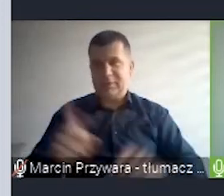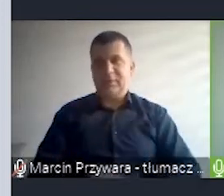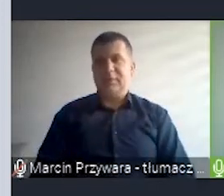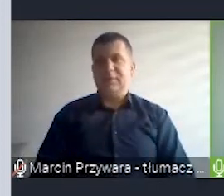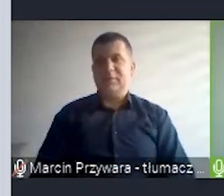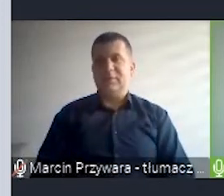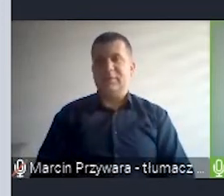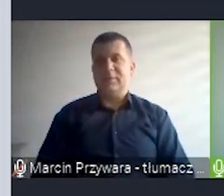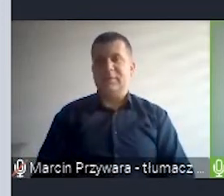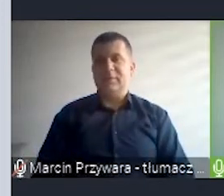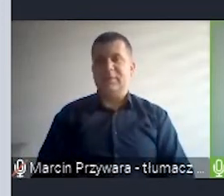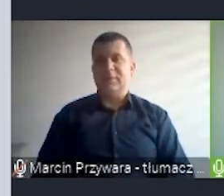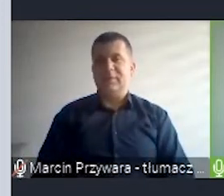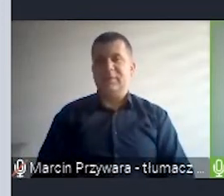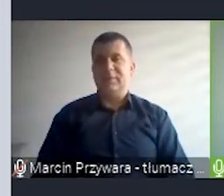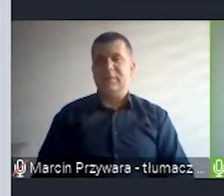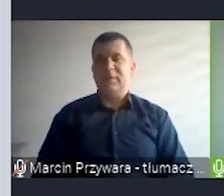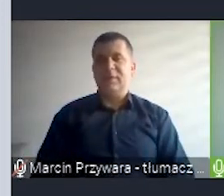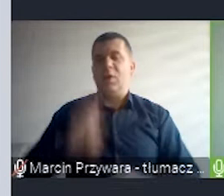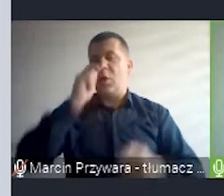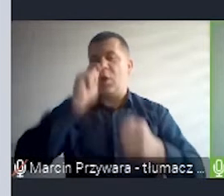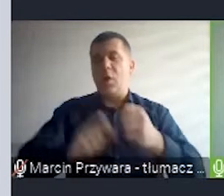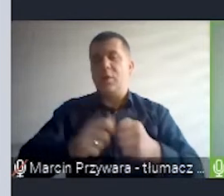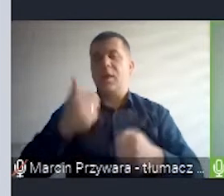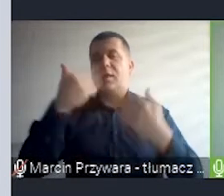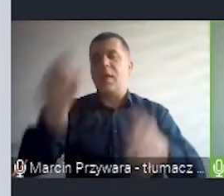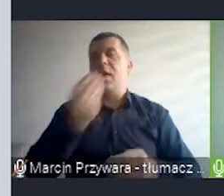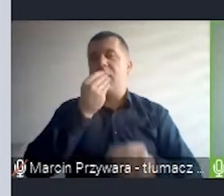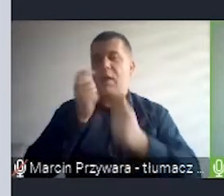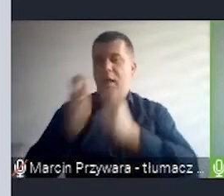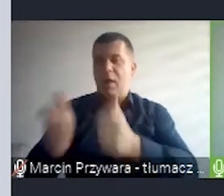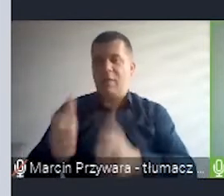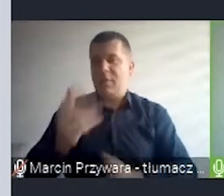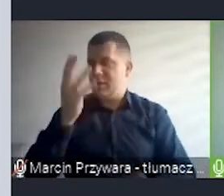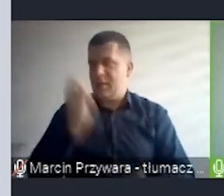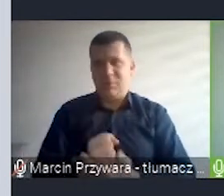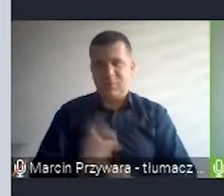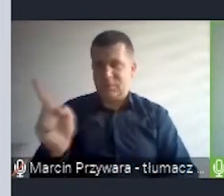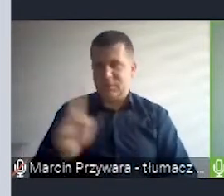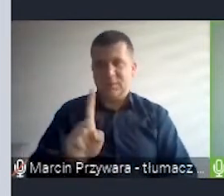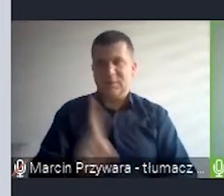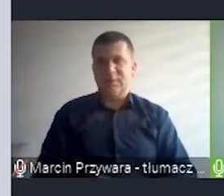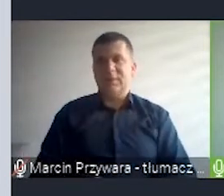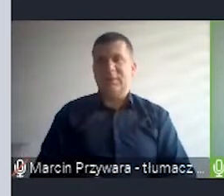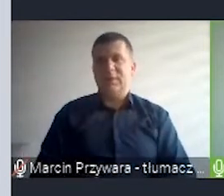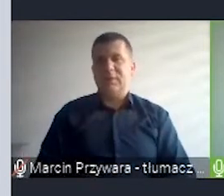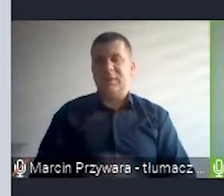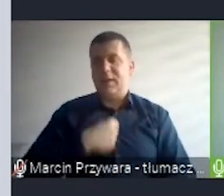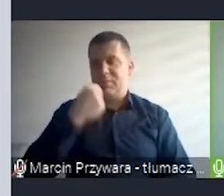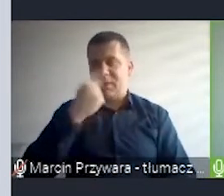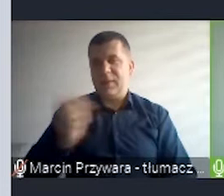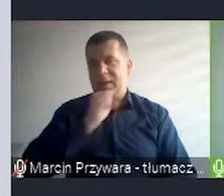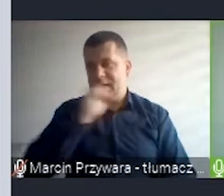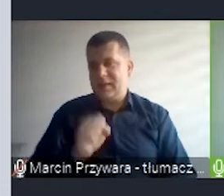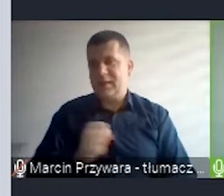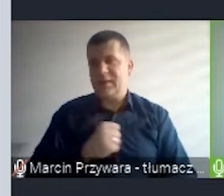I jeżeli chodzi o kontrolerów, nie trzeba ich karmić. Nie, absolutnie. Zresztą powiem Państwu, że nigdy tak